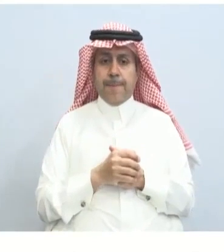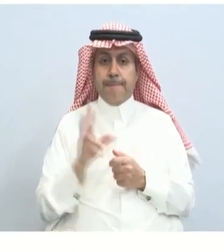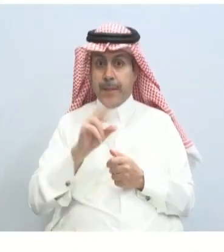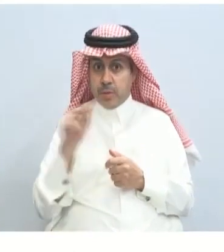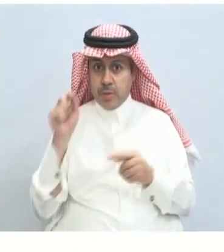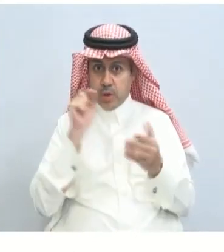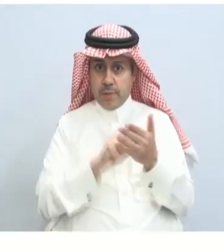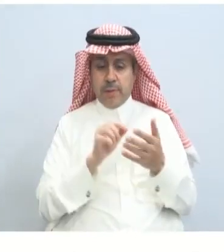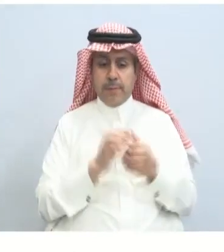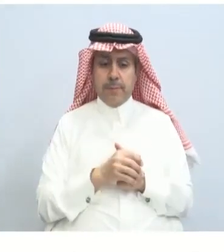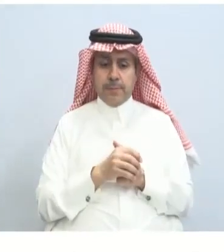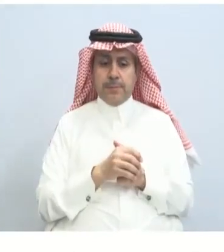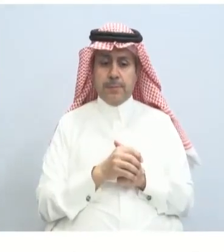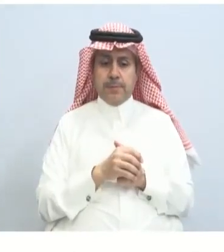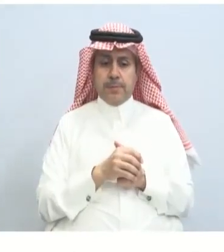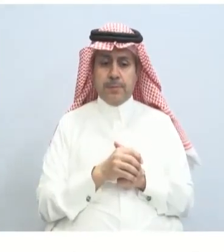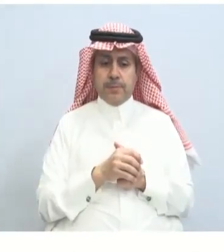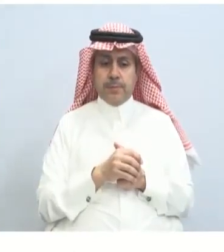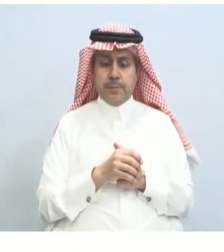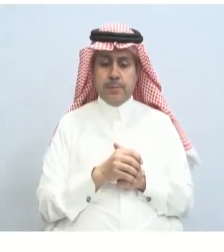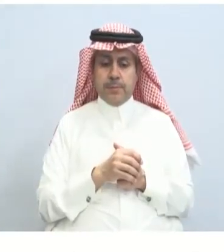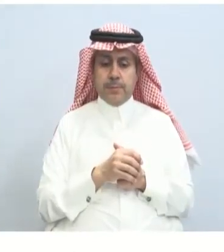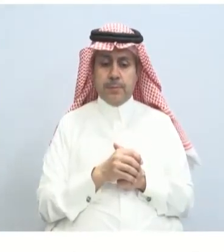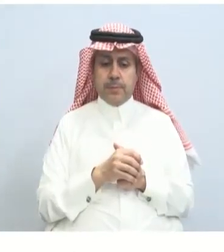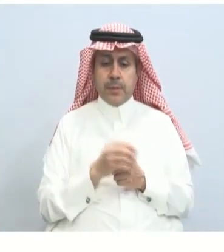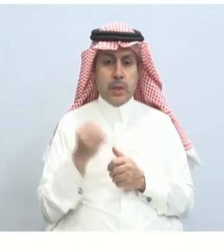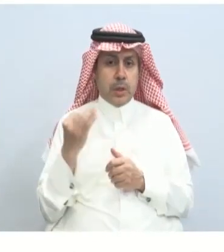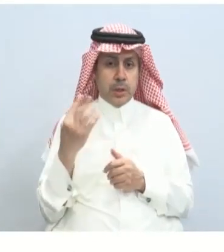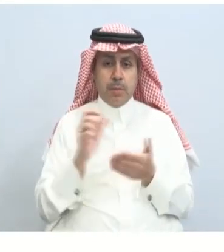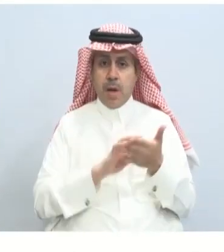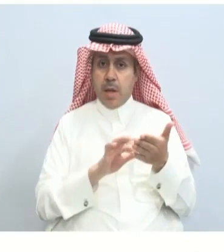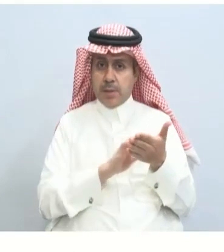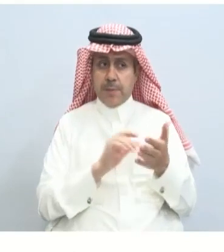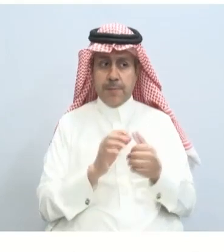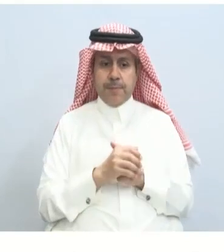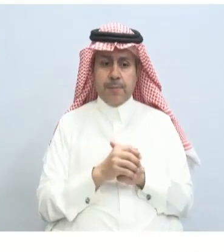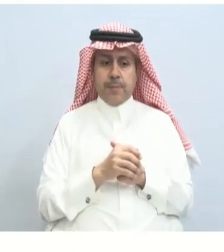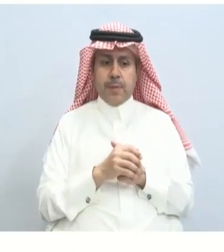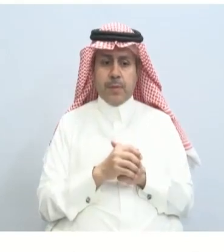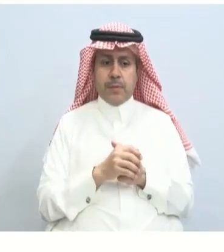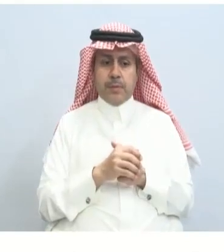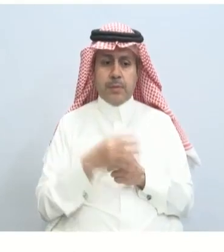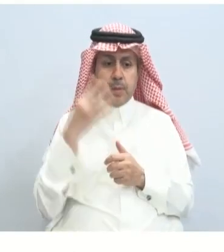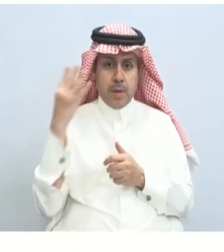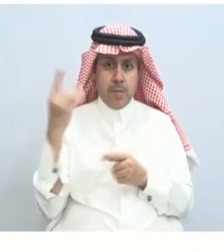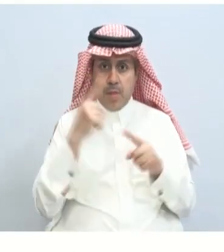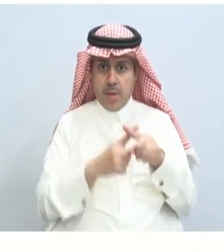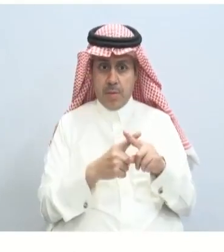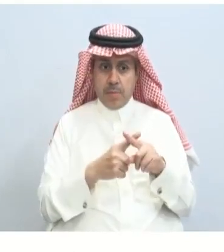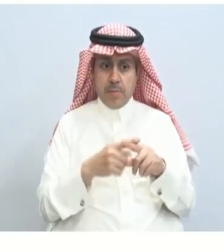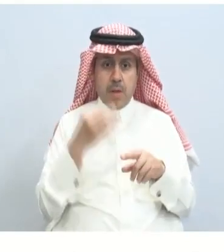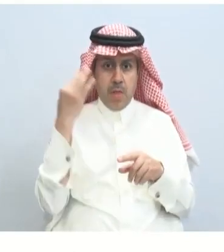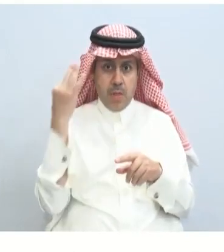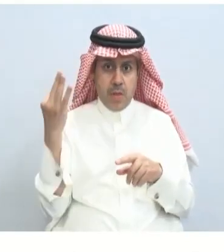هذه ولا ما تساوي الصفر طبعا نحسبها ممكن باستخدام الاله الحاسبه نقول 4 ضرب